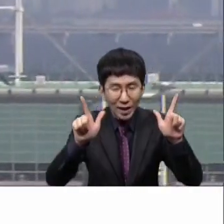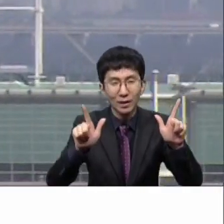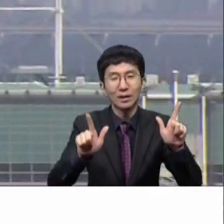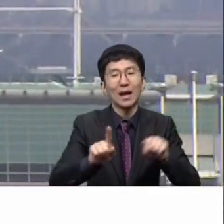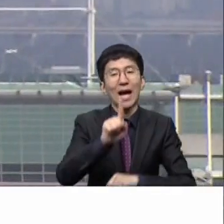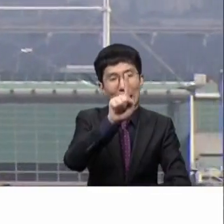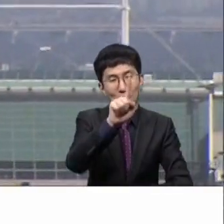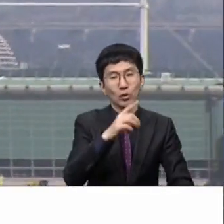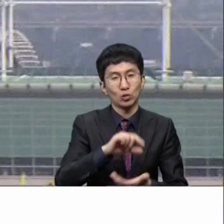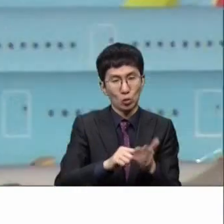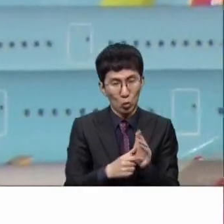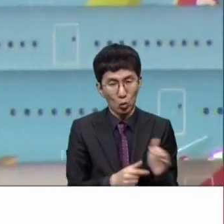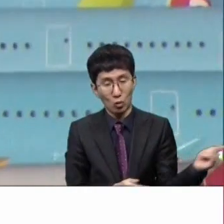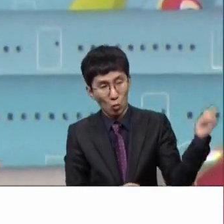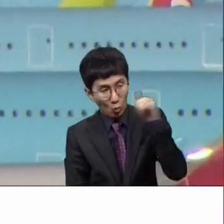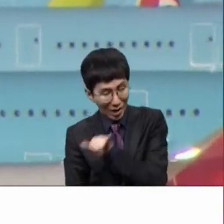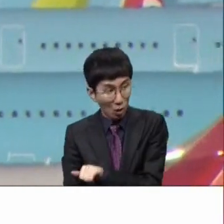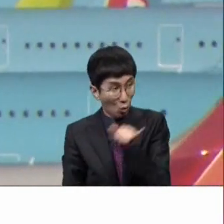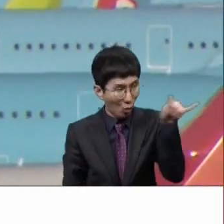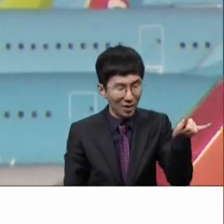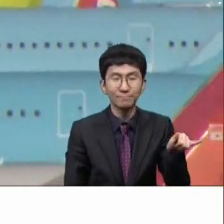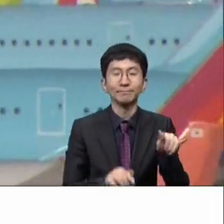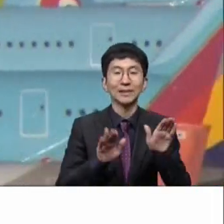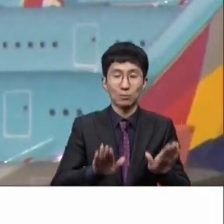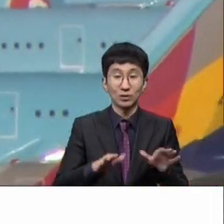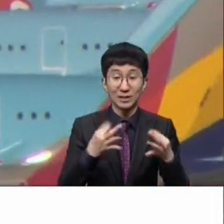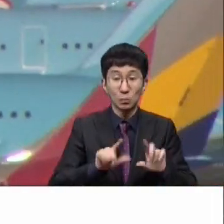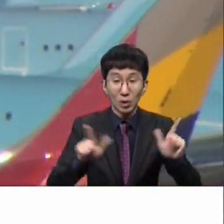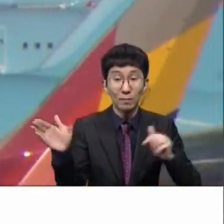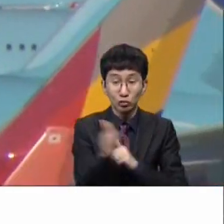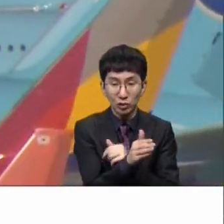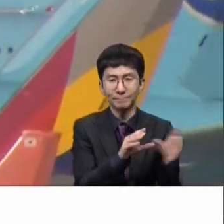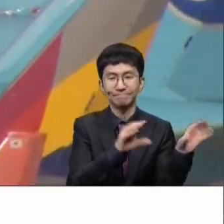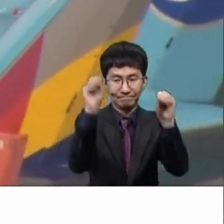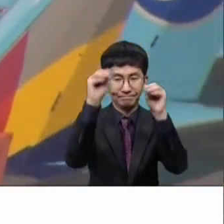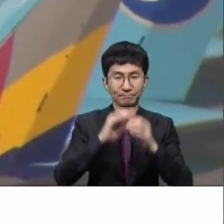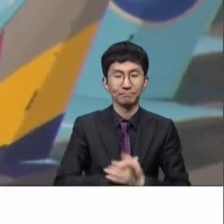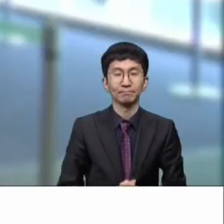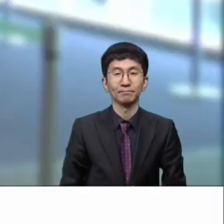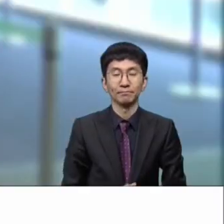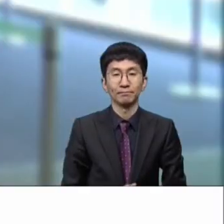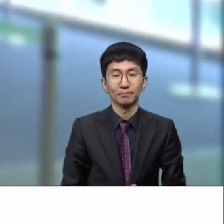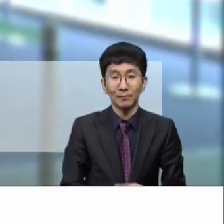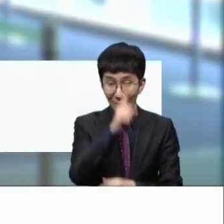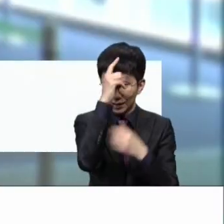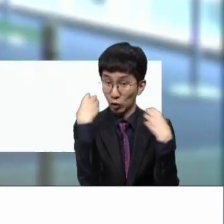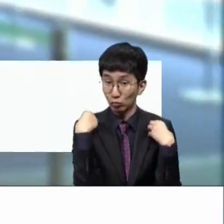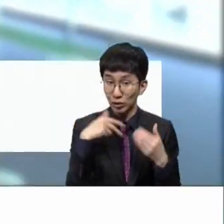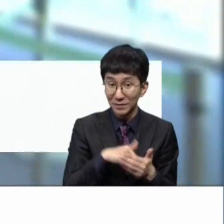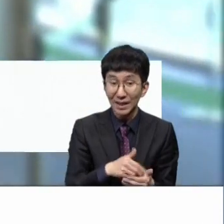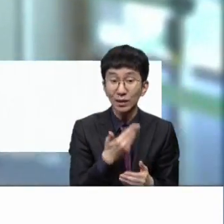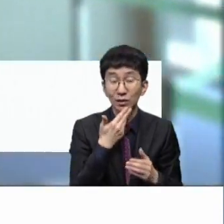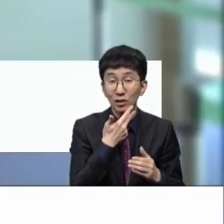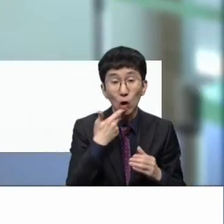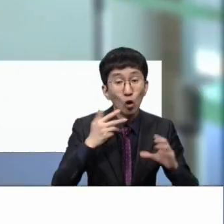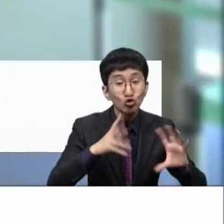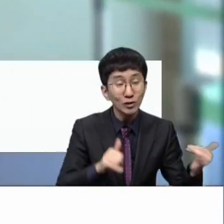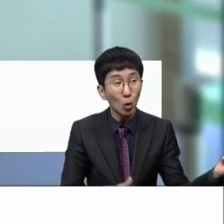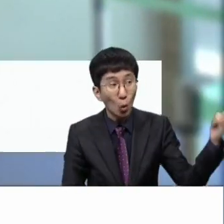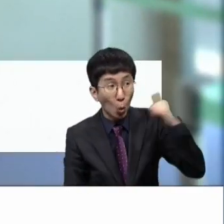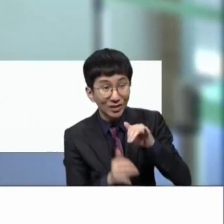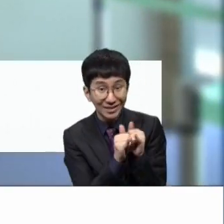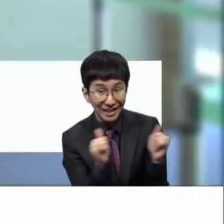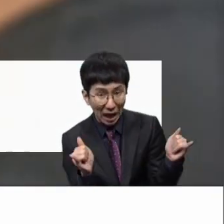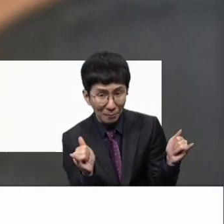운항했던 인천 런던 왕복 노선을 이번 주 금요일부터 중단합니다. 정부는 또 영국에서 들어오는 입국자들에